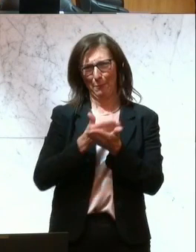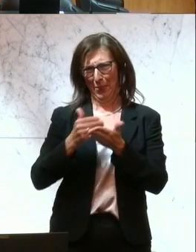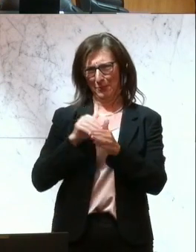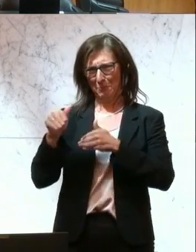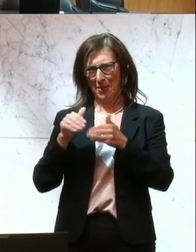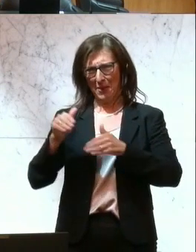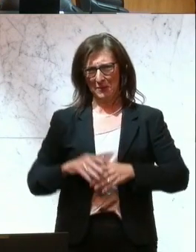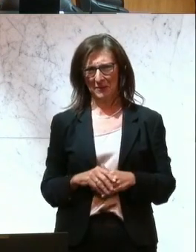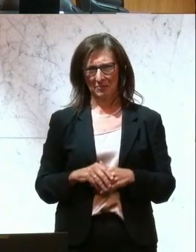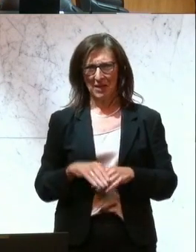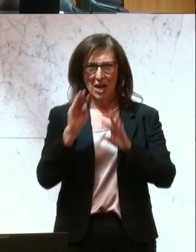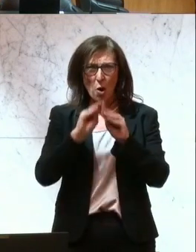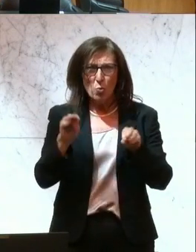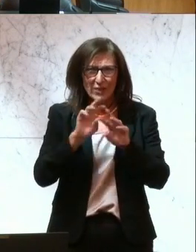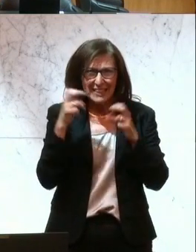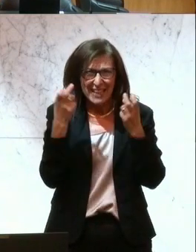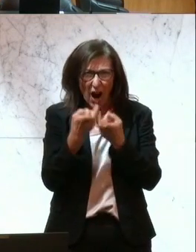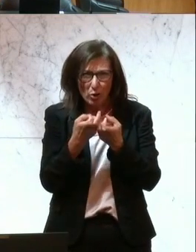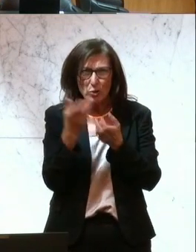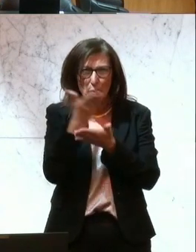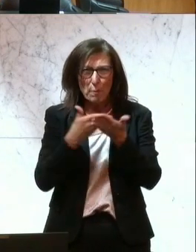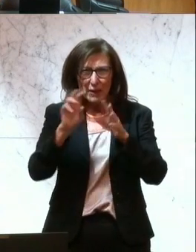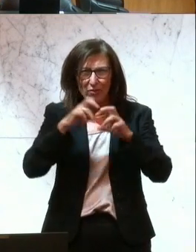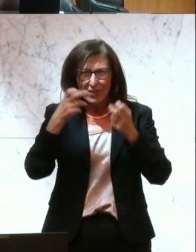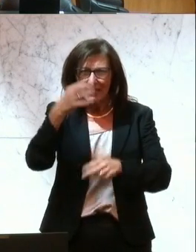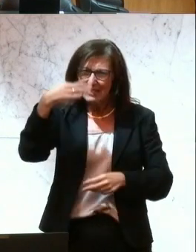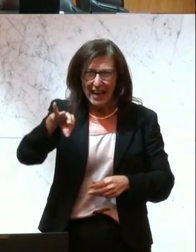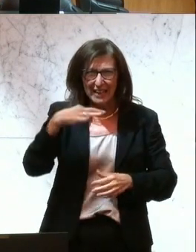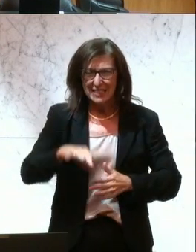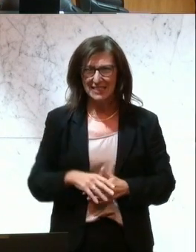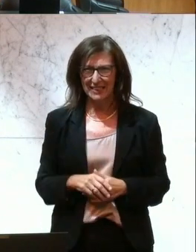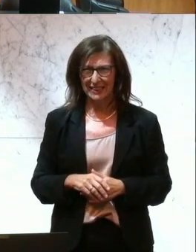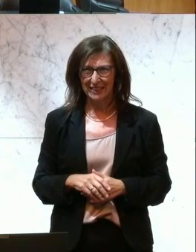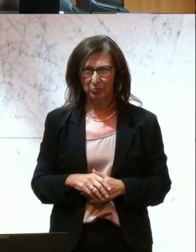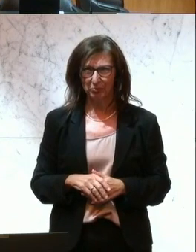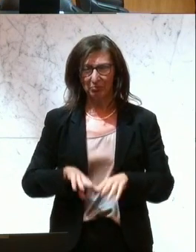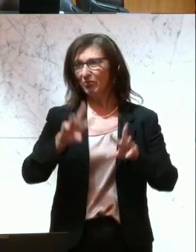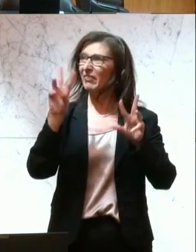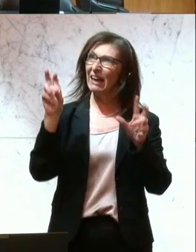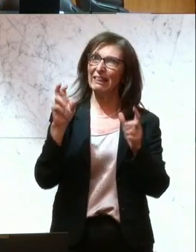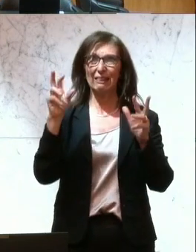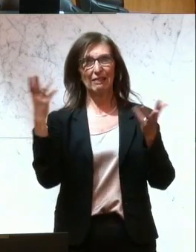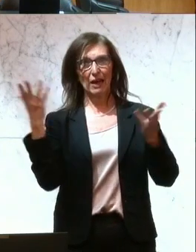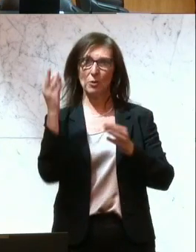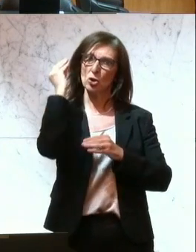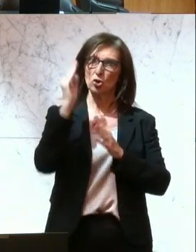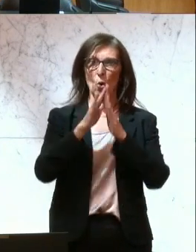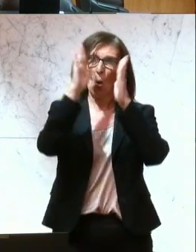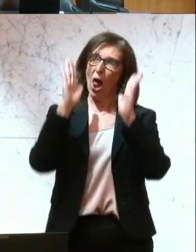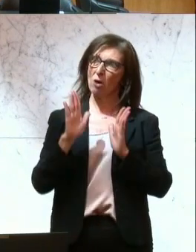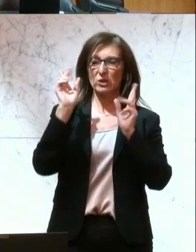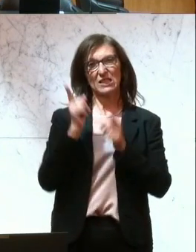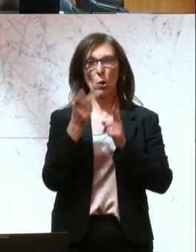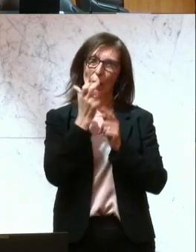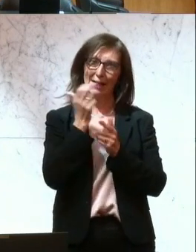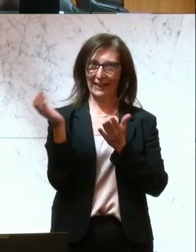wenn das Einzige im Unterrichtsausschuss, im Bildungsausschuss ist, dass es darum gehen soll, die Schulgebäude energieeffizient zu